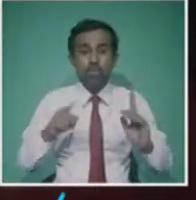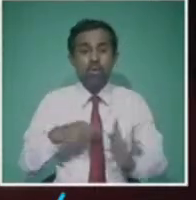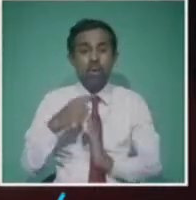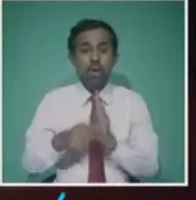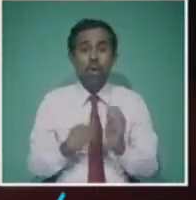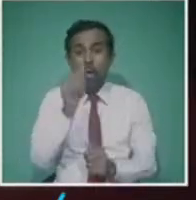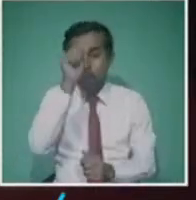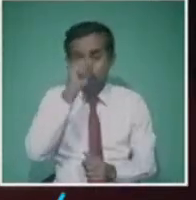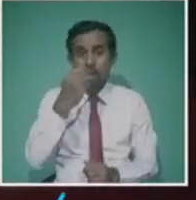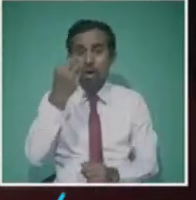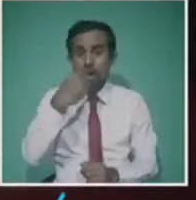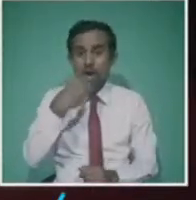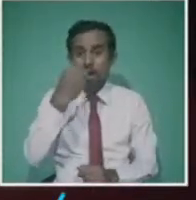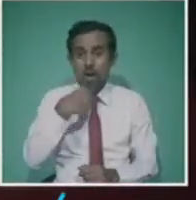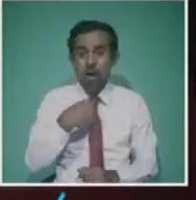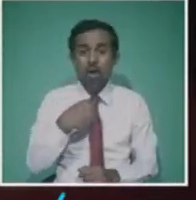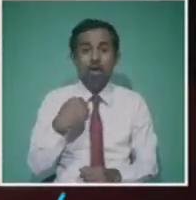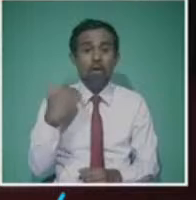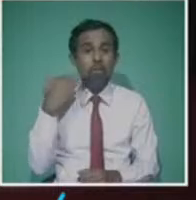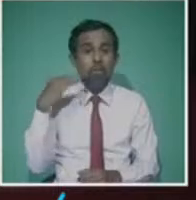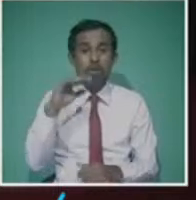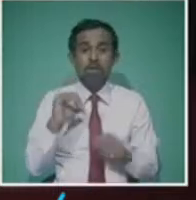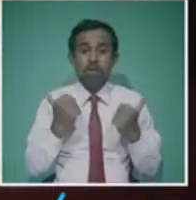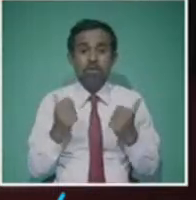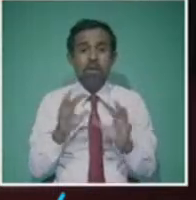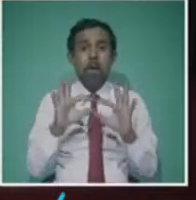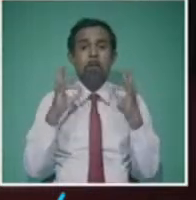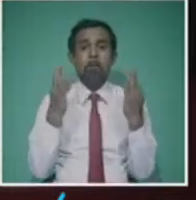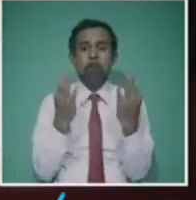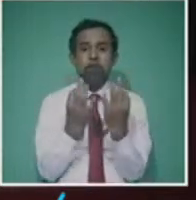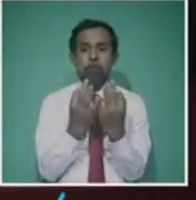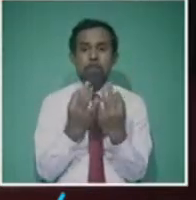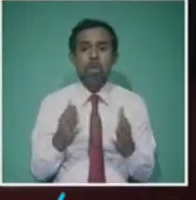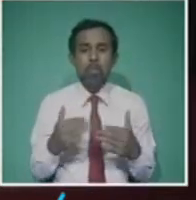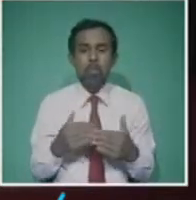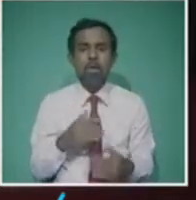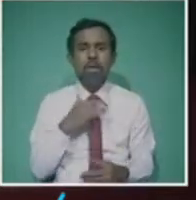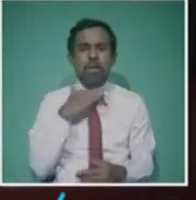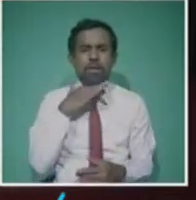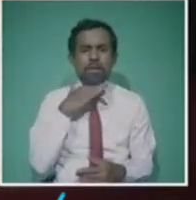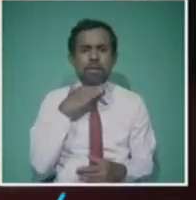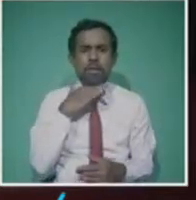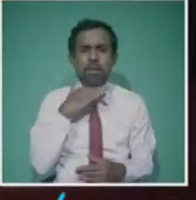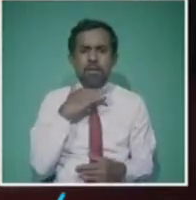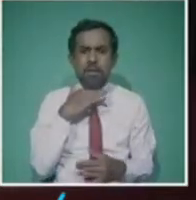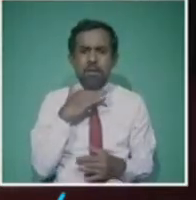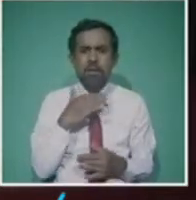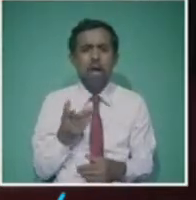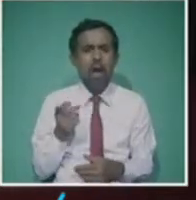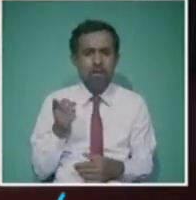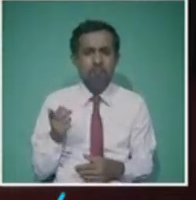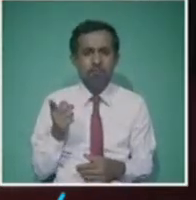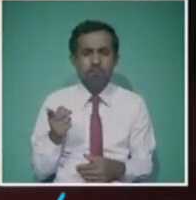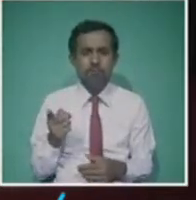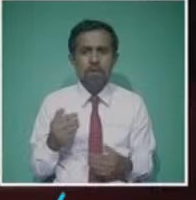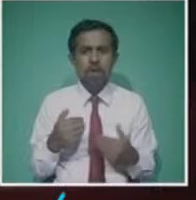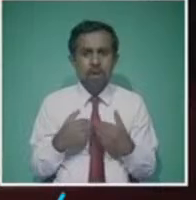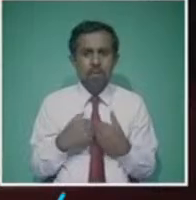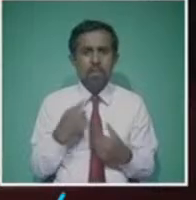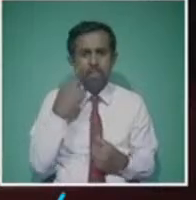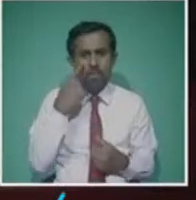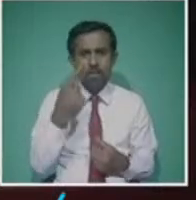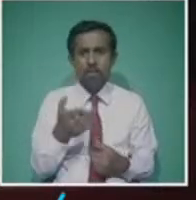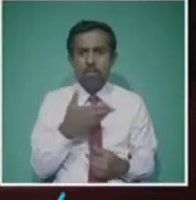හොරා කාලා ජනතාවගේ ජීවිත විනාශ කරපු පවුල තාමත් බලලෝභී කමෙන් පෙළෙන වග අපට දකින්න